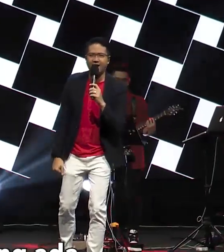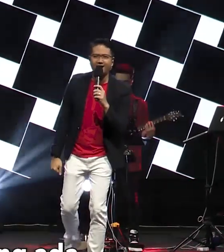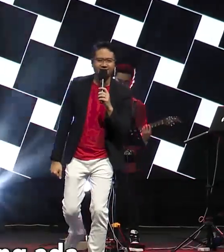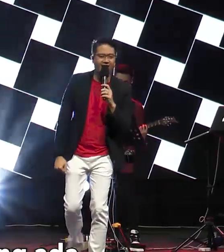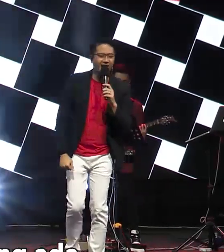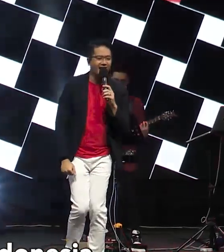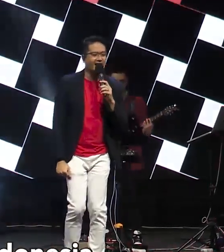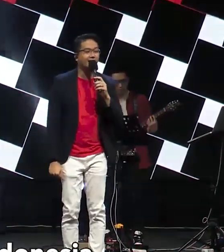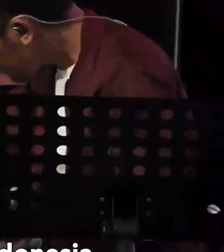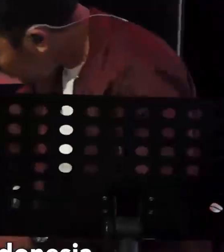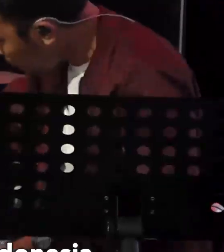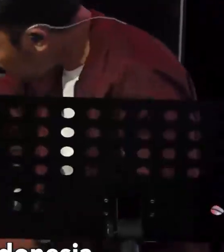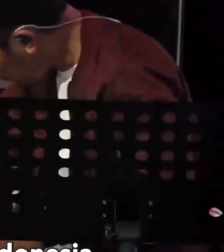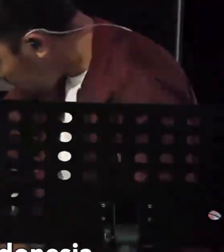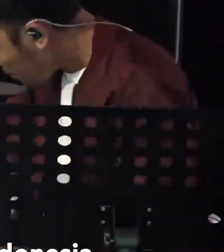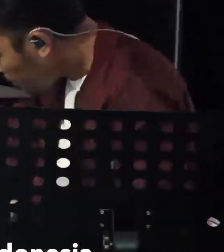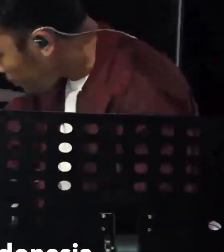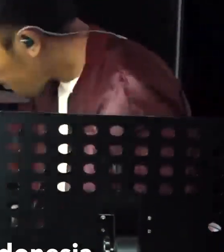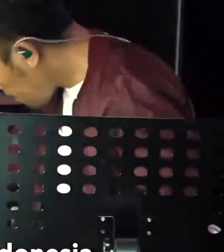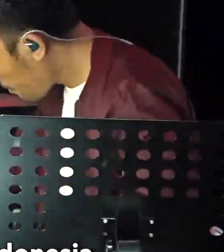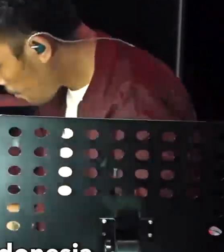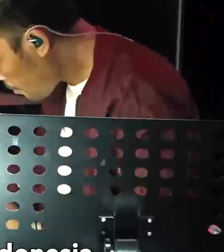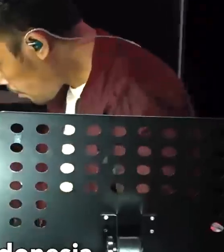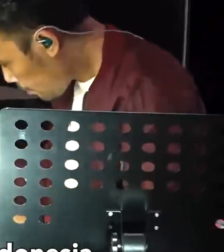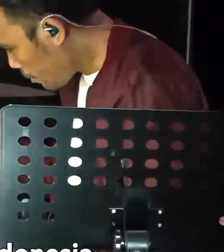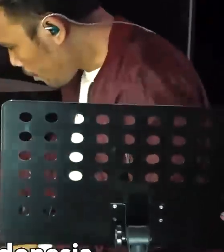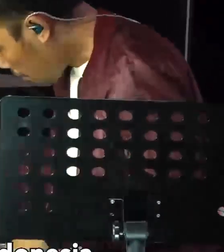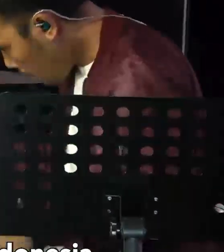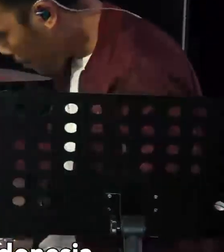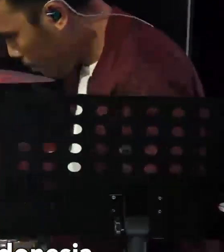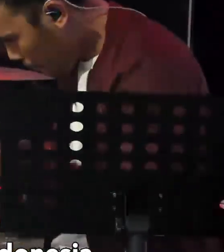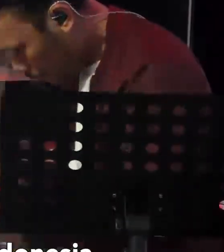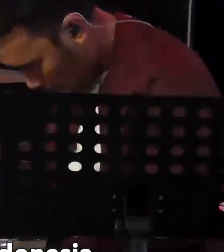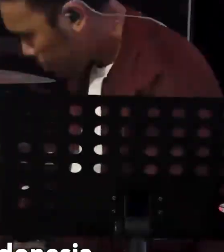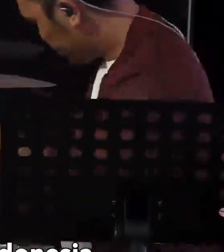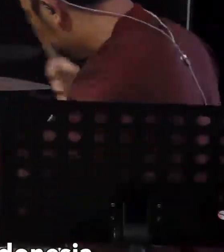yang ada, berbeda tetap kita satu,